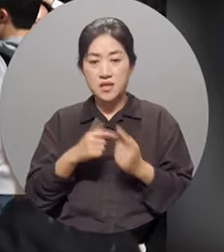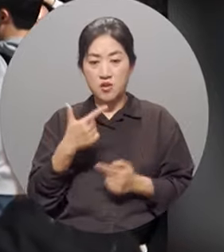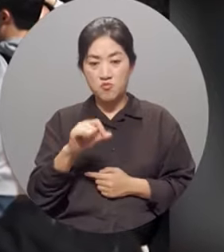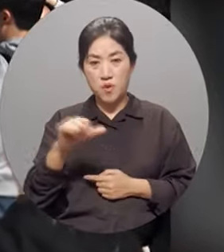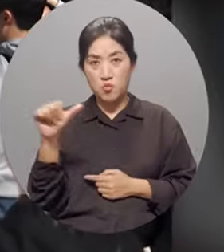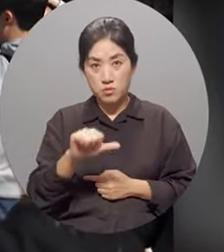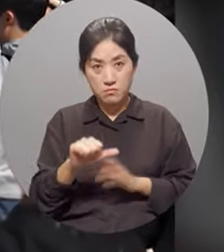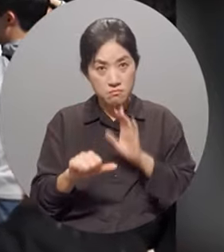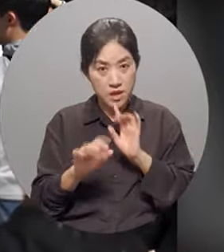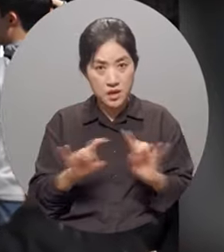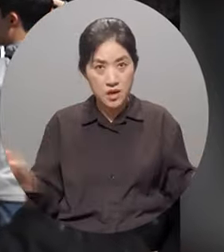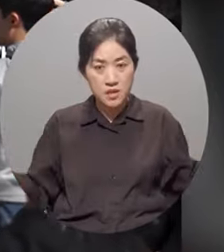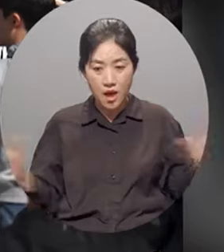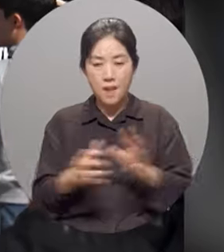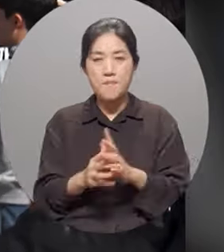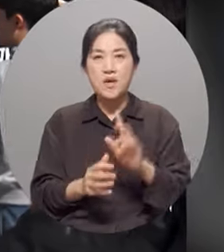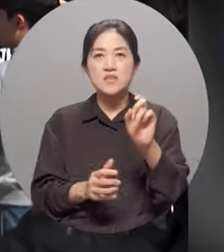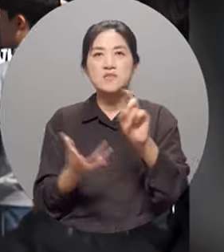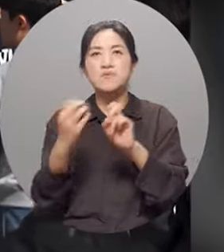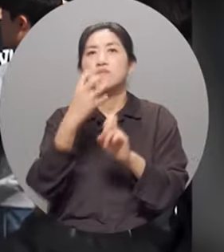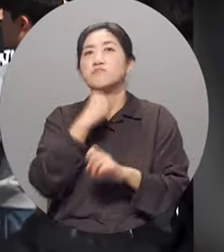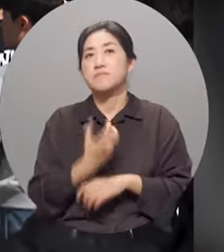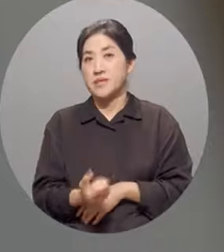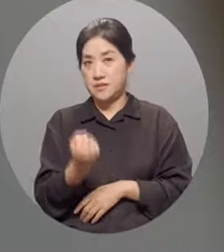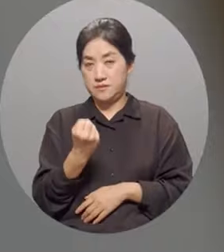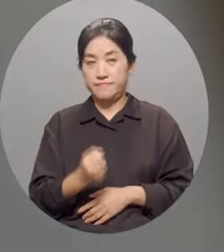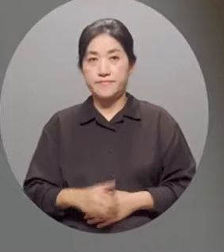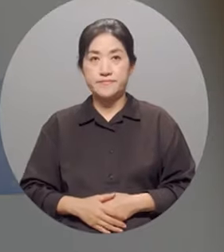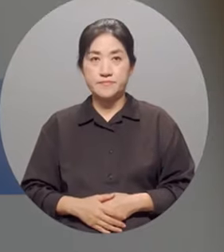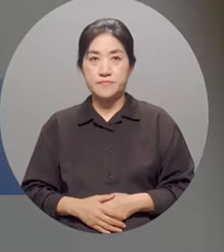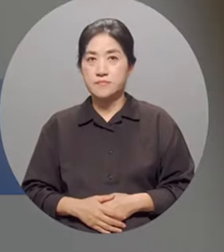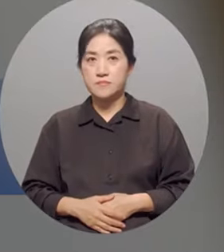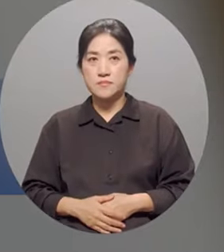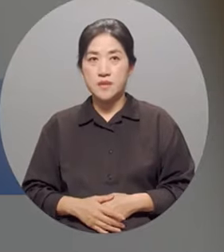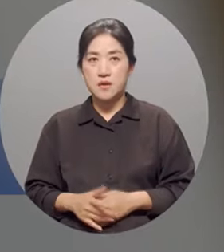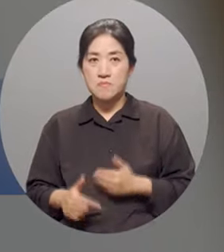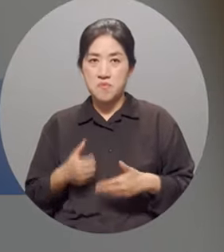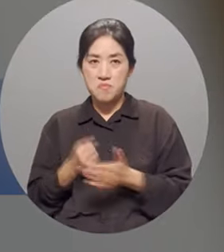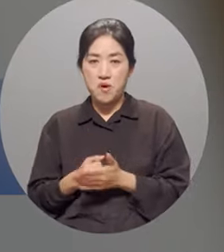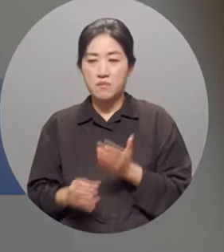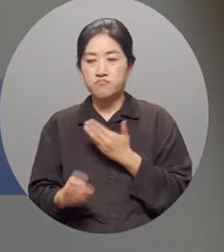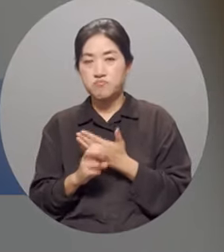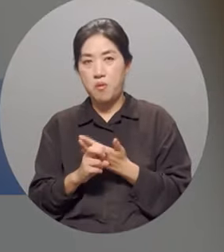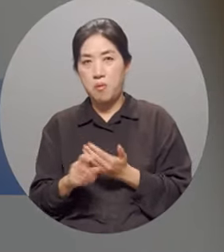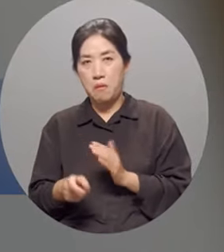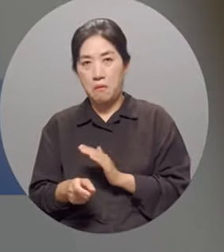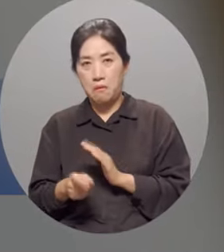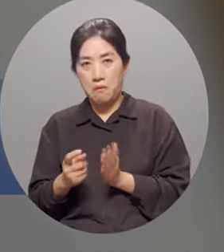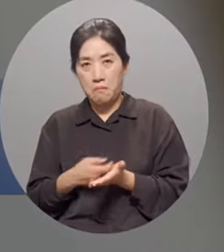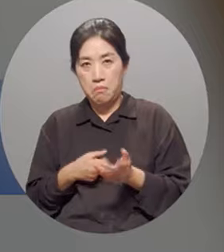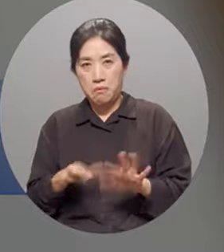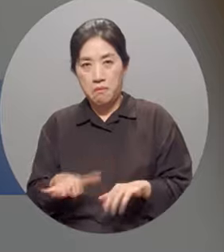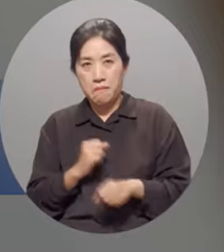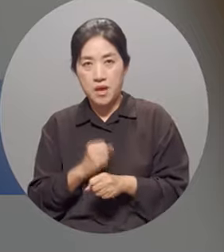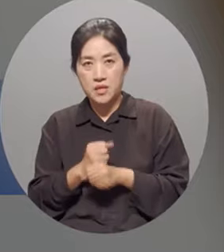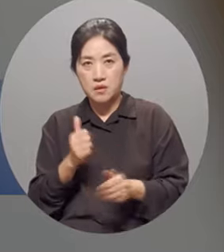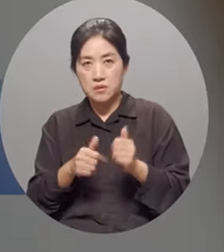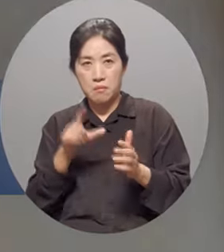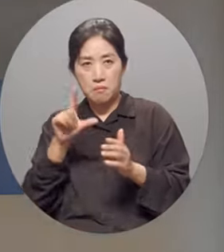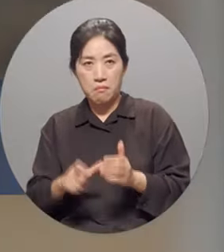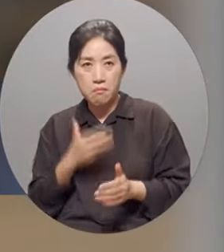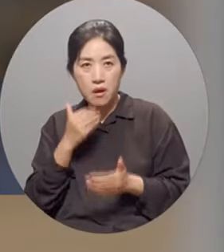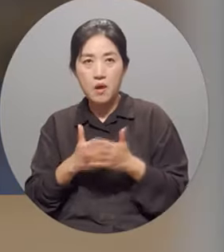5,000원으로 11억원이 넘는 수입을 얻었습니다 마음만 먹으면 부정이 얼마든지 질 수 있었고 시험지를 찍어갈 수 있는